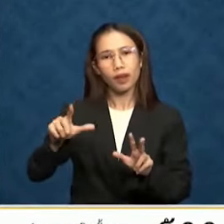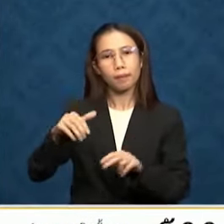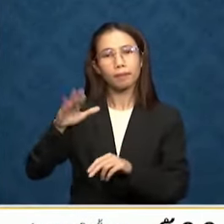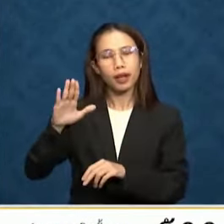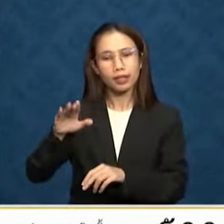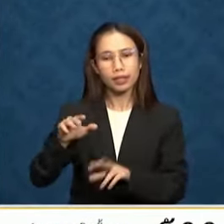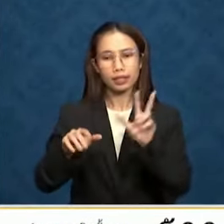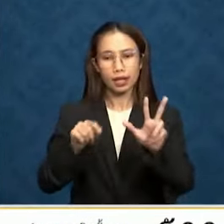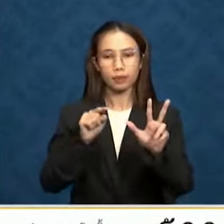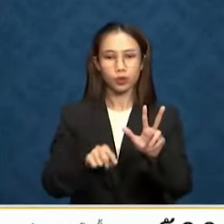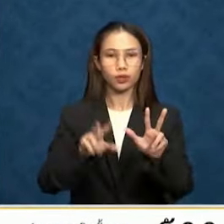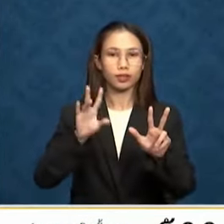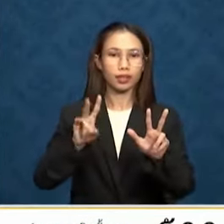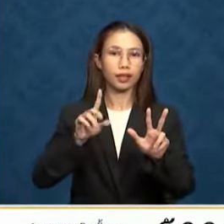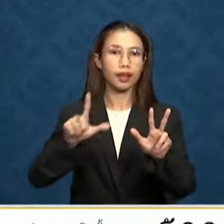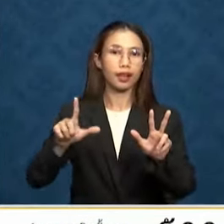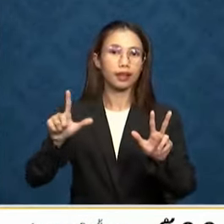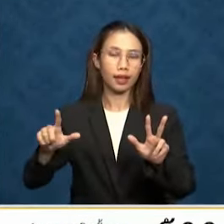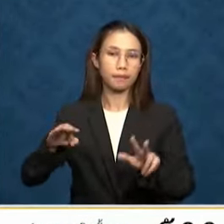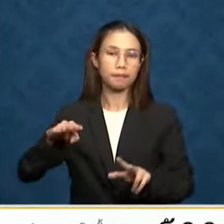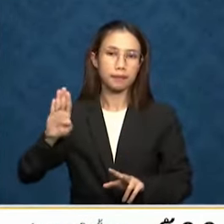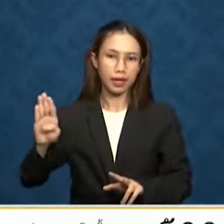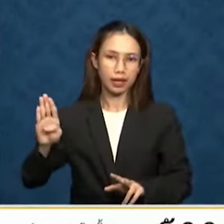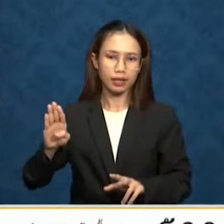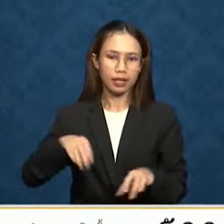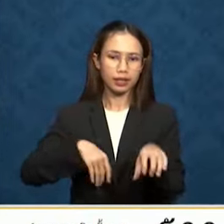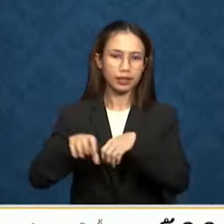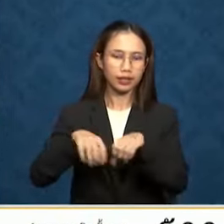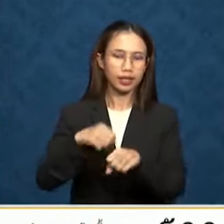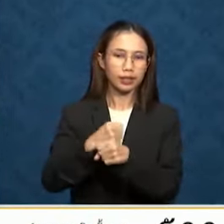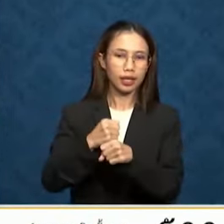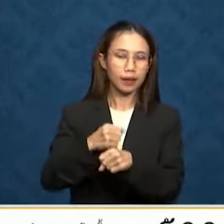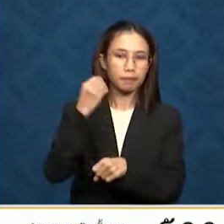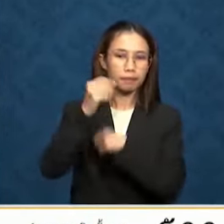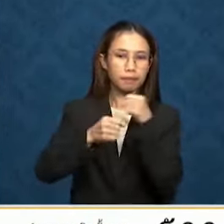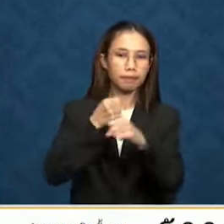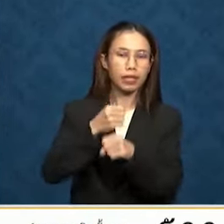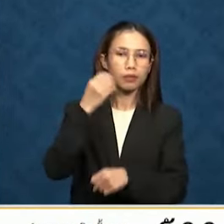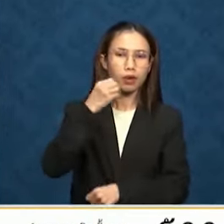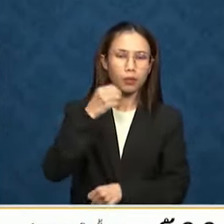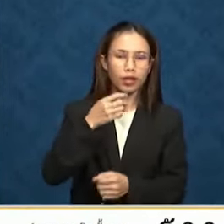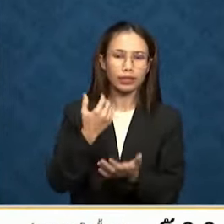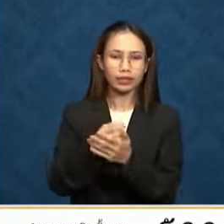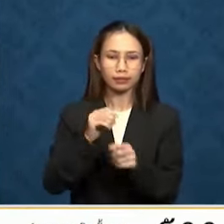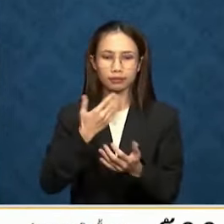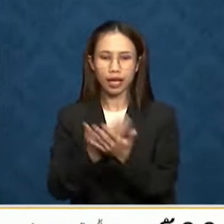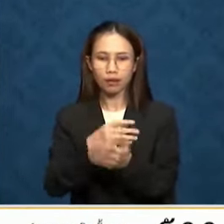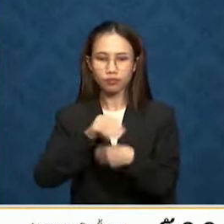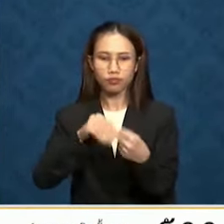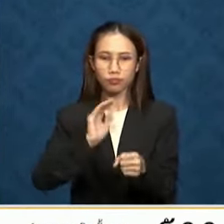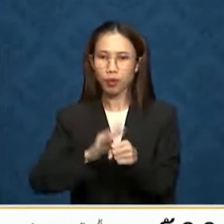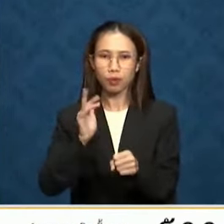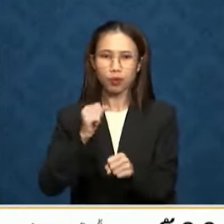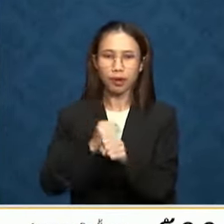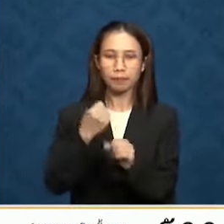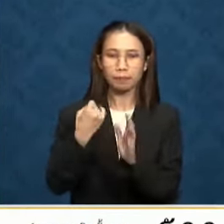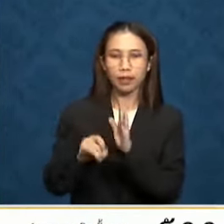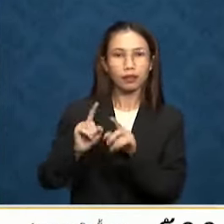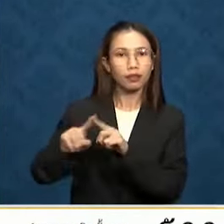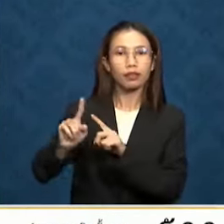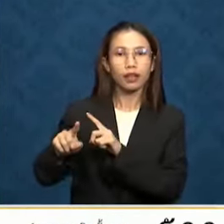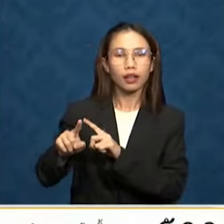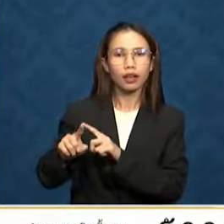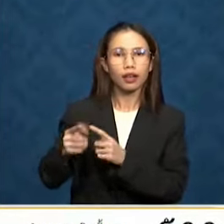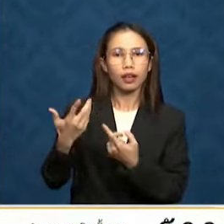3.7ล้านล้านบาทนะคะจัดมาไม่รู้กี่ปีค่ะมีการจัดพลาดจัดไม่พอจัดผิดบ้างนะคะแล้วกระบวน